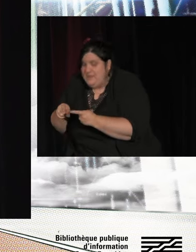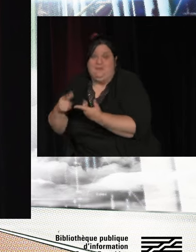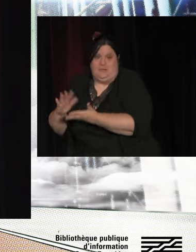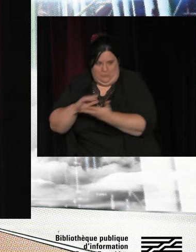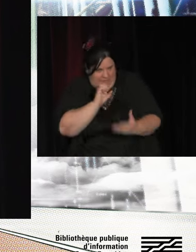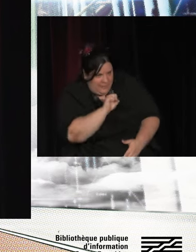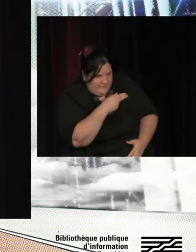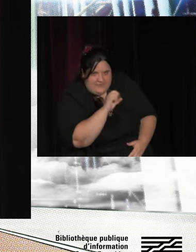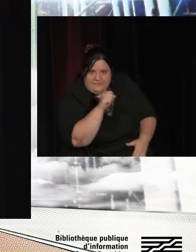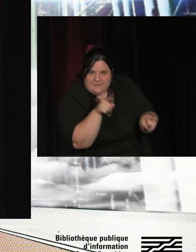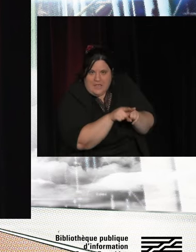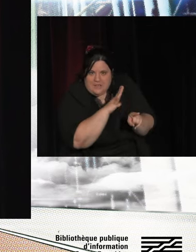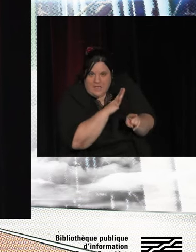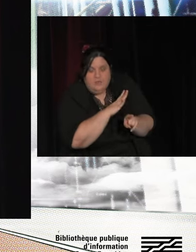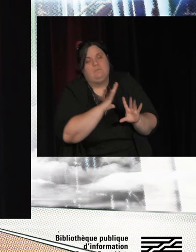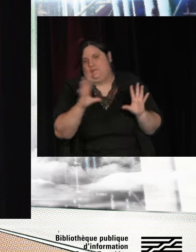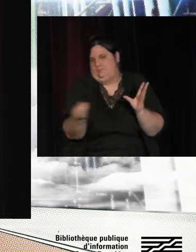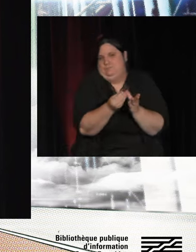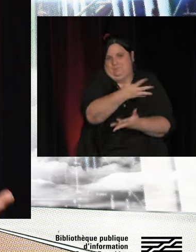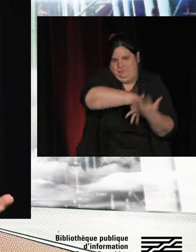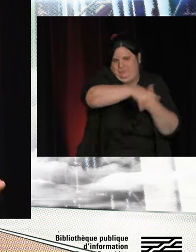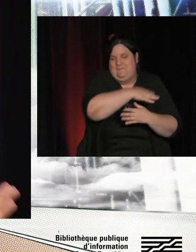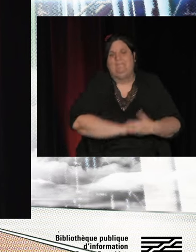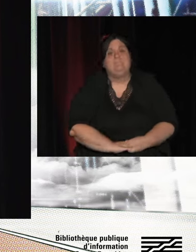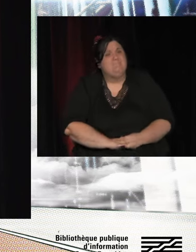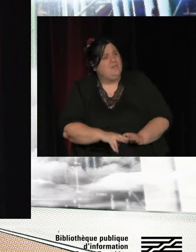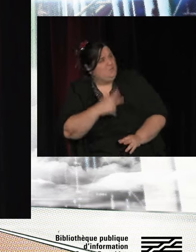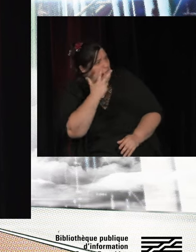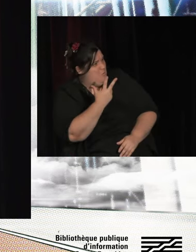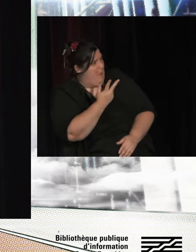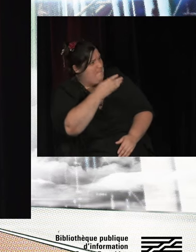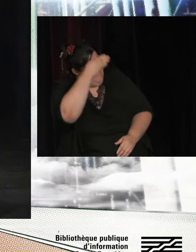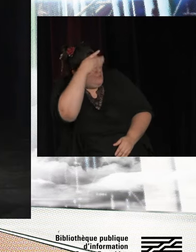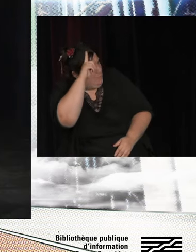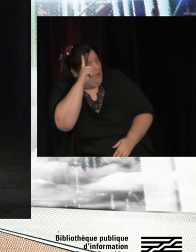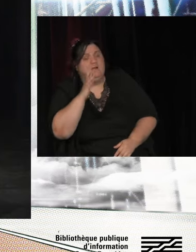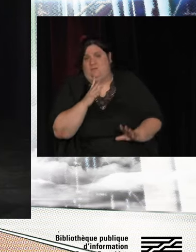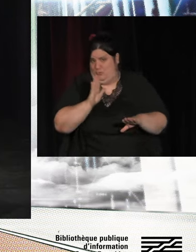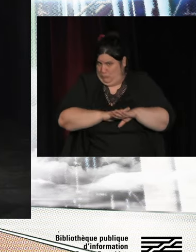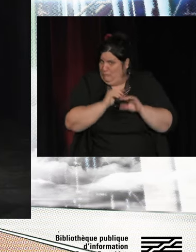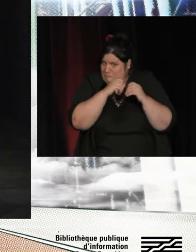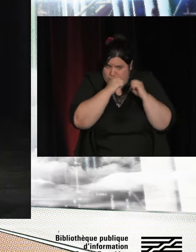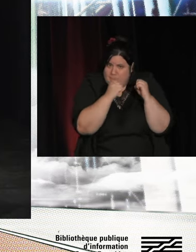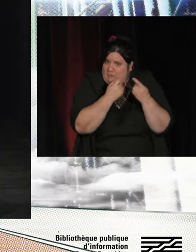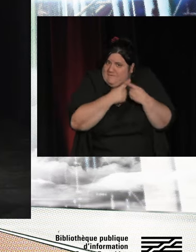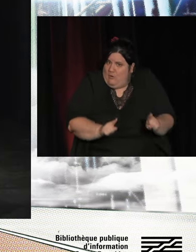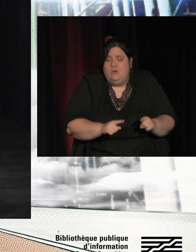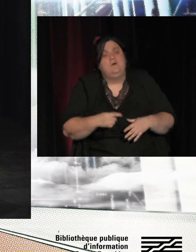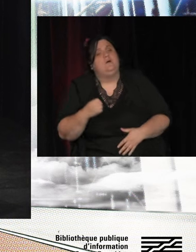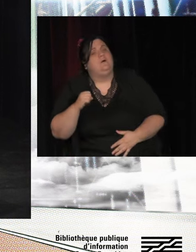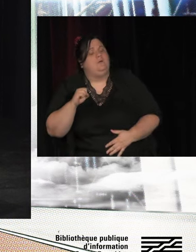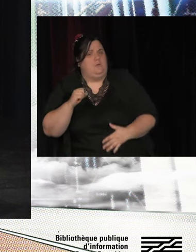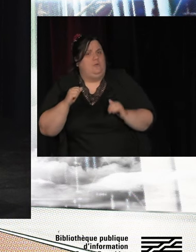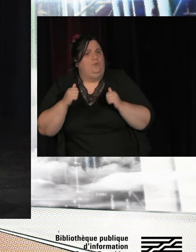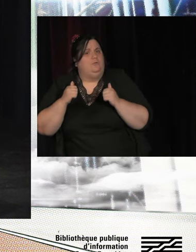Pourquoi 3 jeux Mario ? Parce que je me dis que ça faisait une thématique, alors que ce sont quand même 3 jeux très différents. Dr. Mario est un puzzle game, Super Mario Kart est un jeu de course, et Super